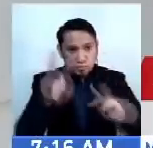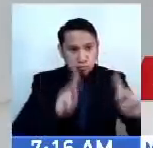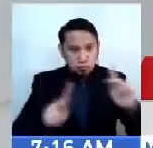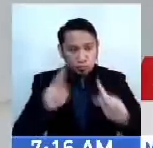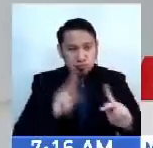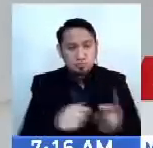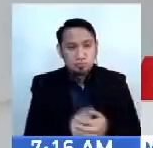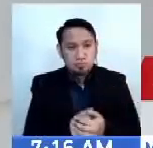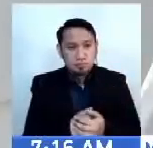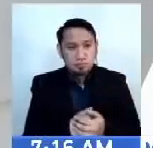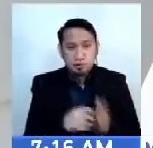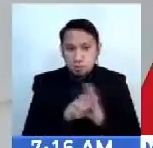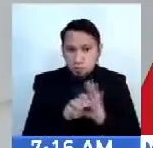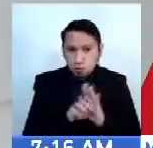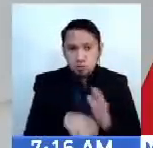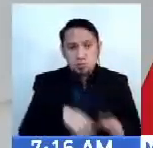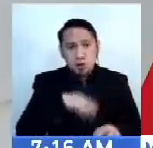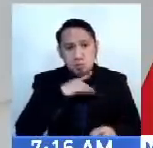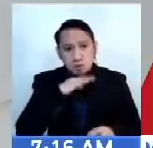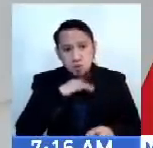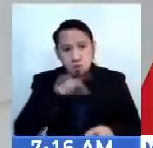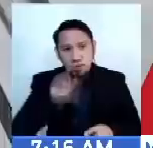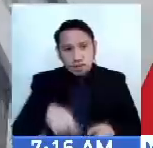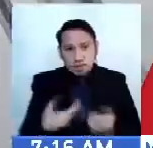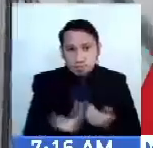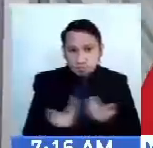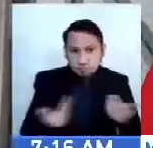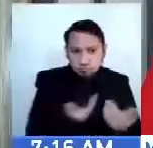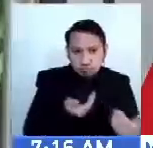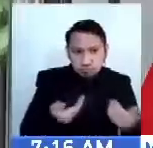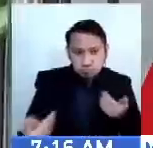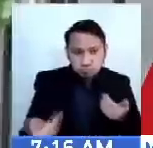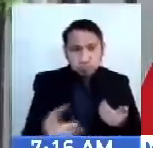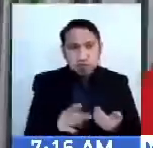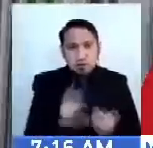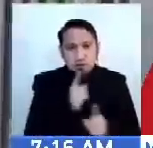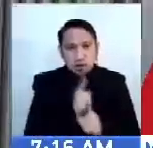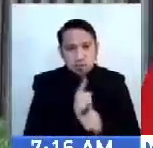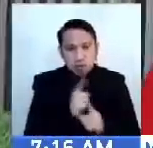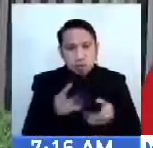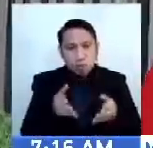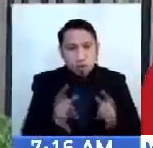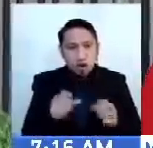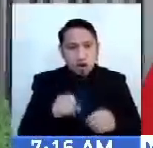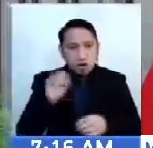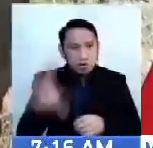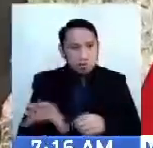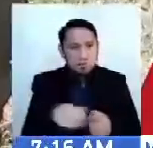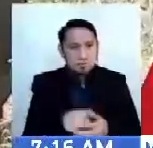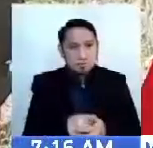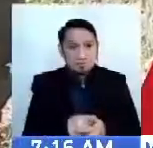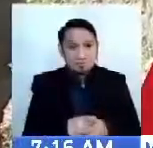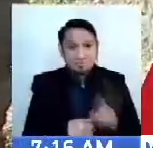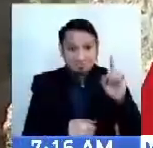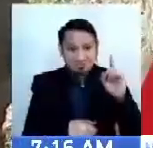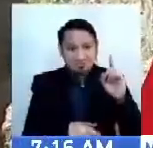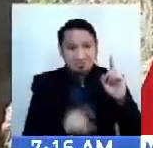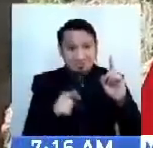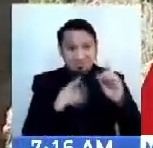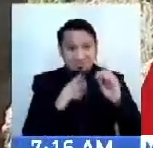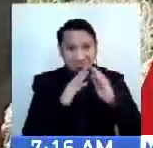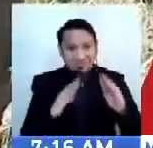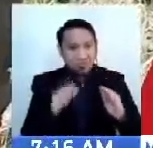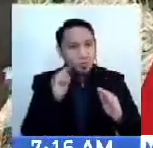mga basura i-segregate, then itapon ng maayos. Lagi ring binabaha ang lugar ni na Lola Hermina sa barangay sa